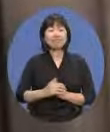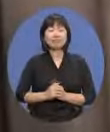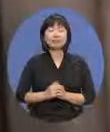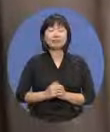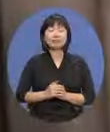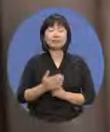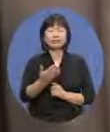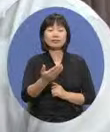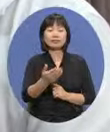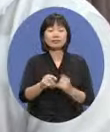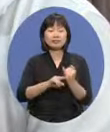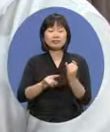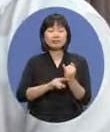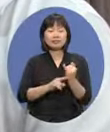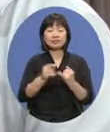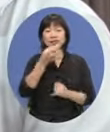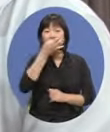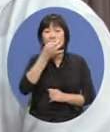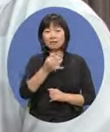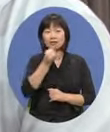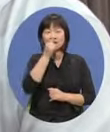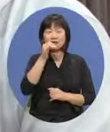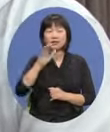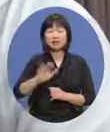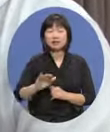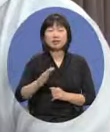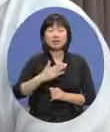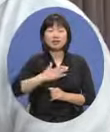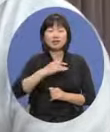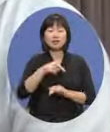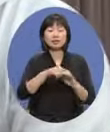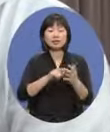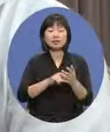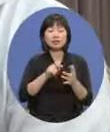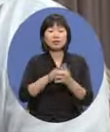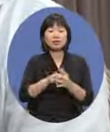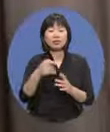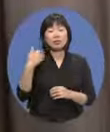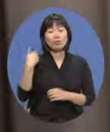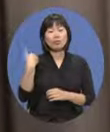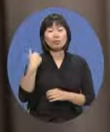당신이 임신하고 힘든데 내가 그 마음을 몰라주고